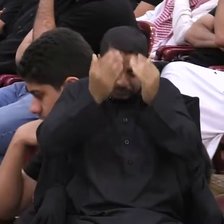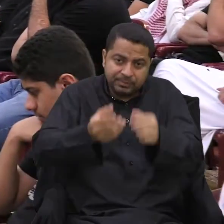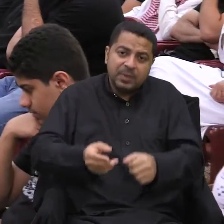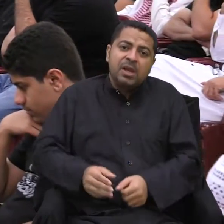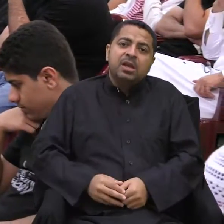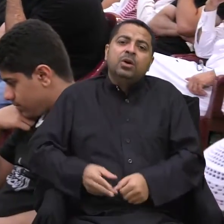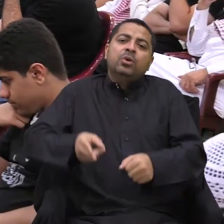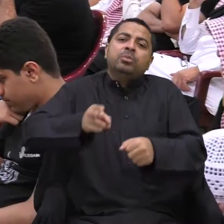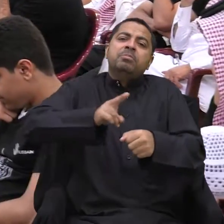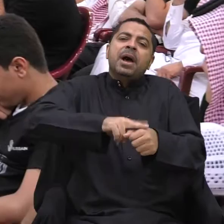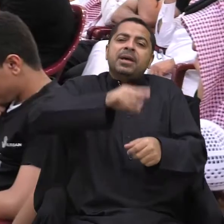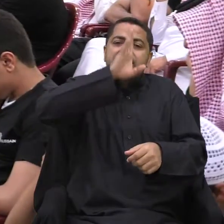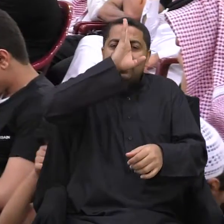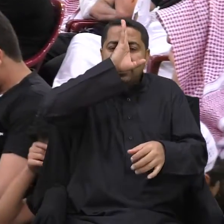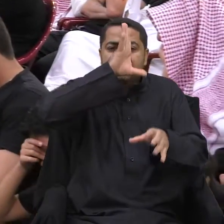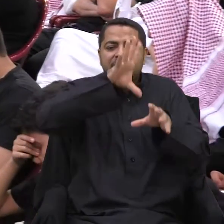تلقح